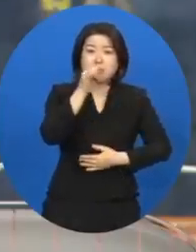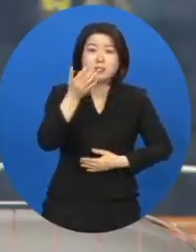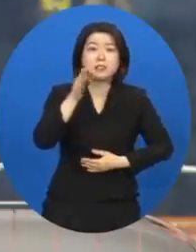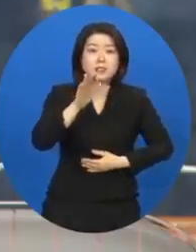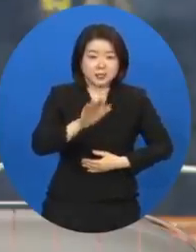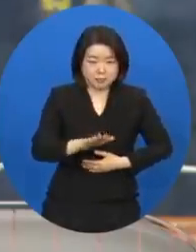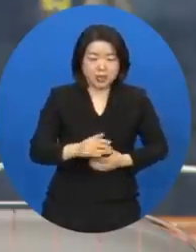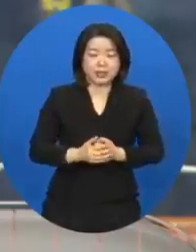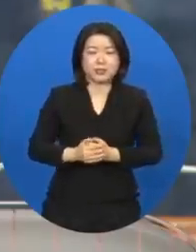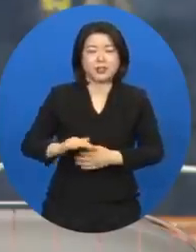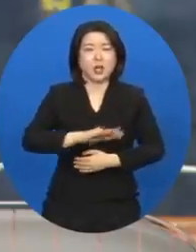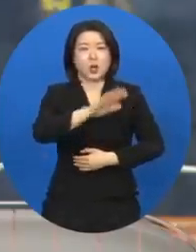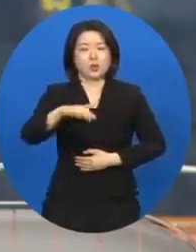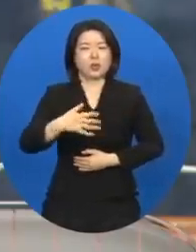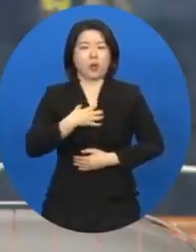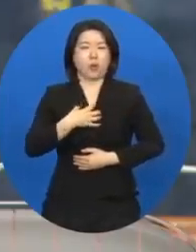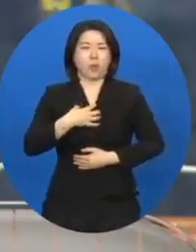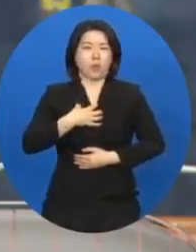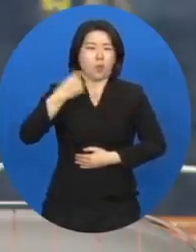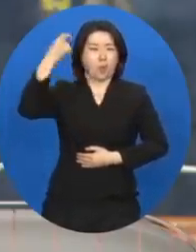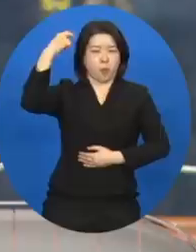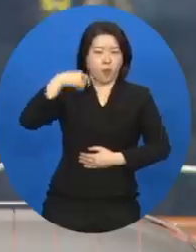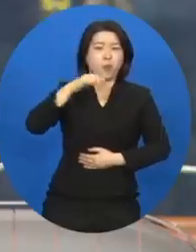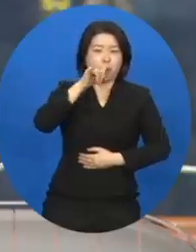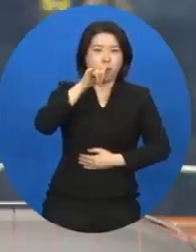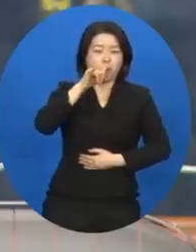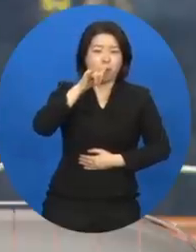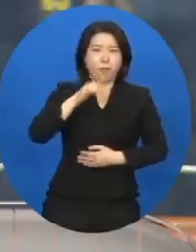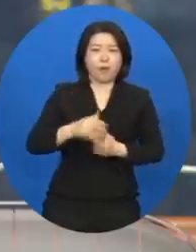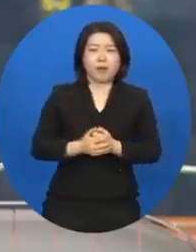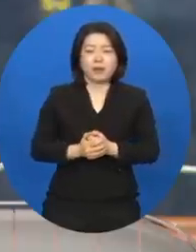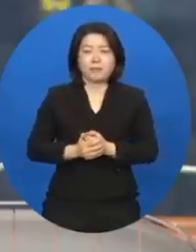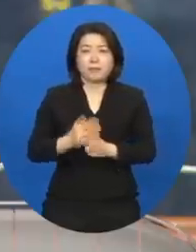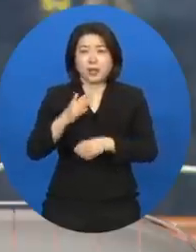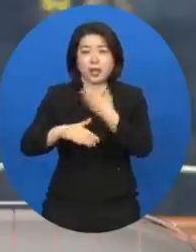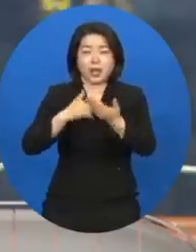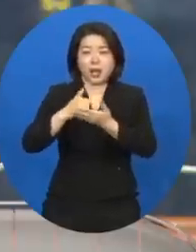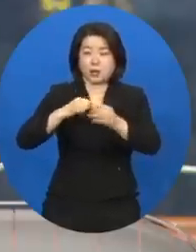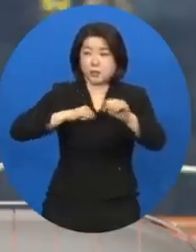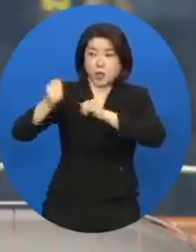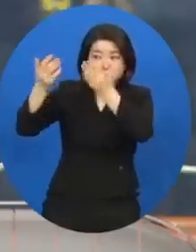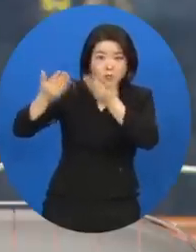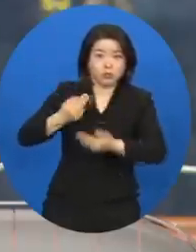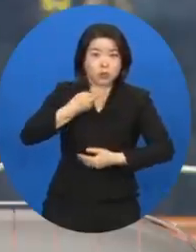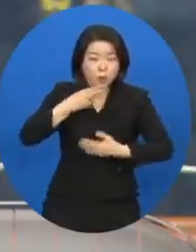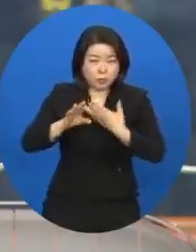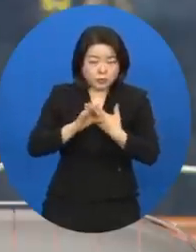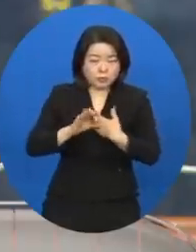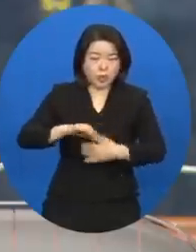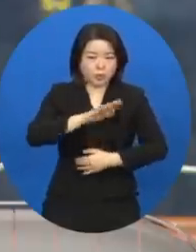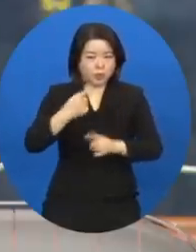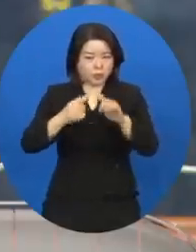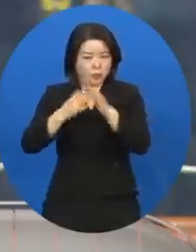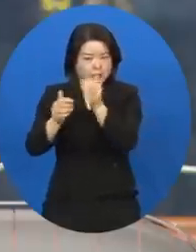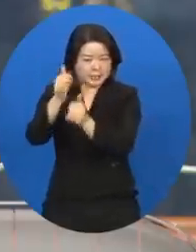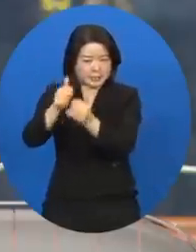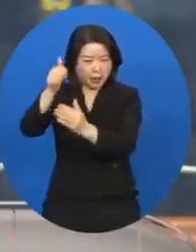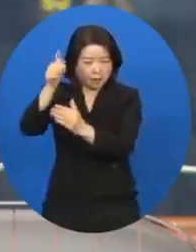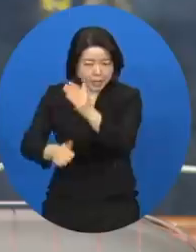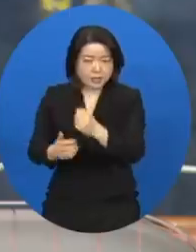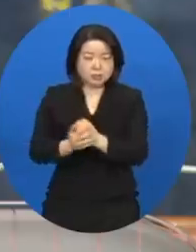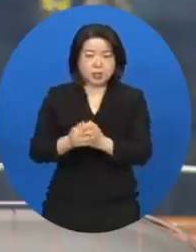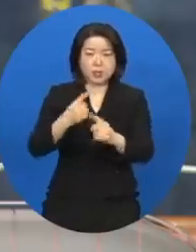그게 우리의 위기감이었어요. 하나님이 역사해 주지 않으면, 우리 교회가 시험이 들면, 교회가